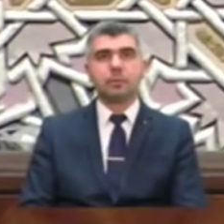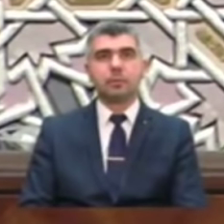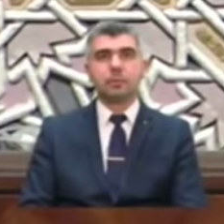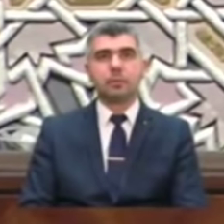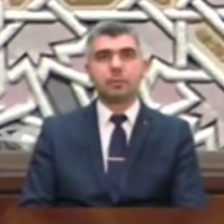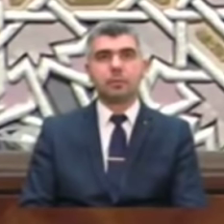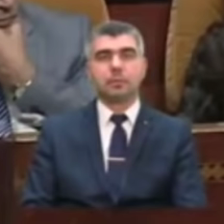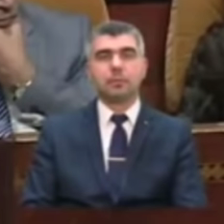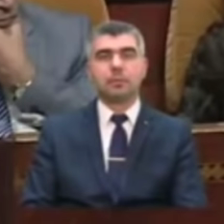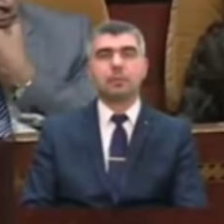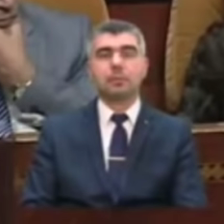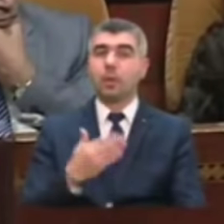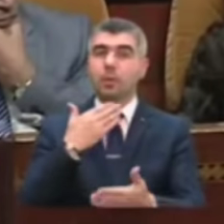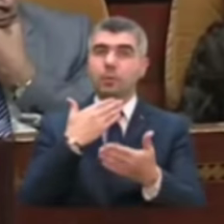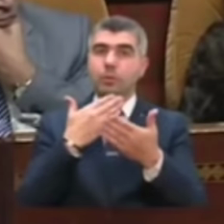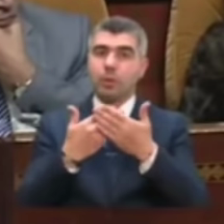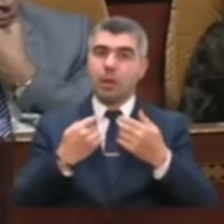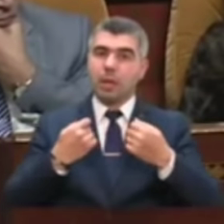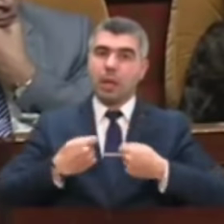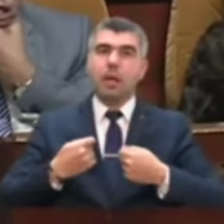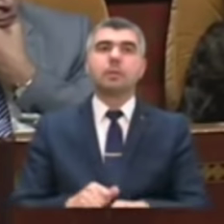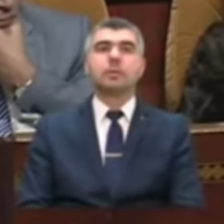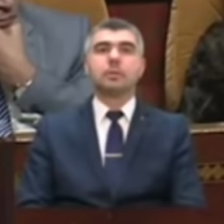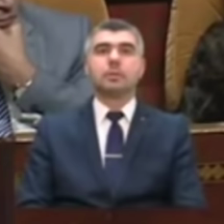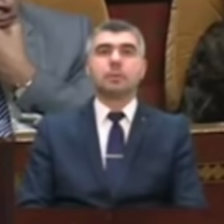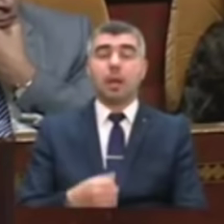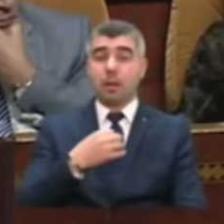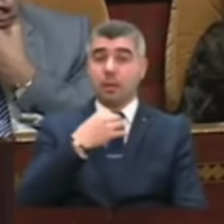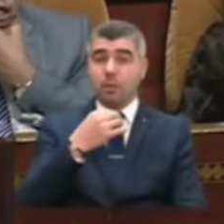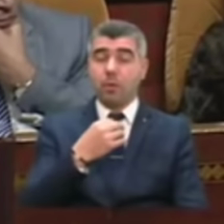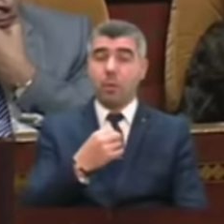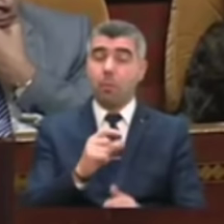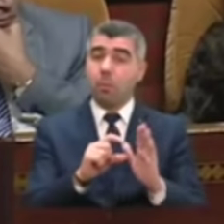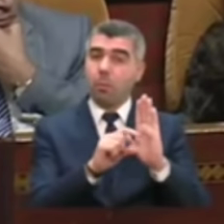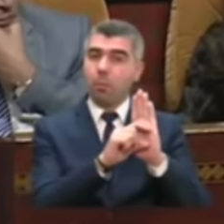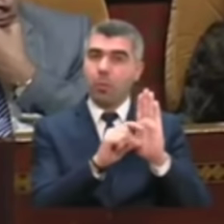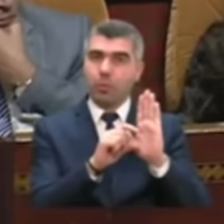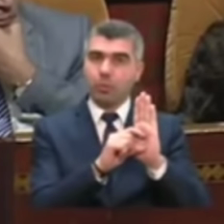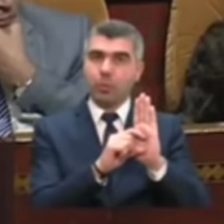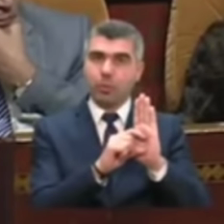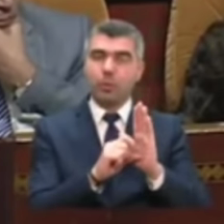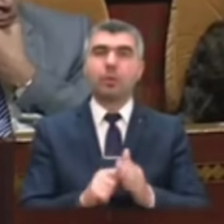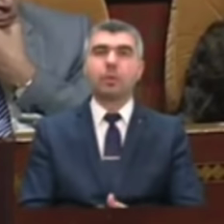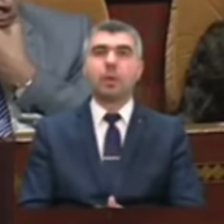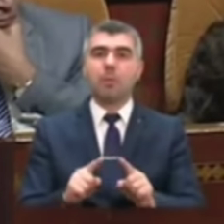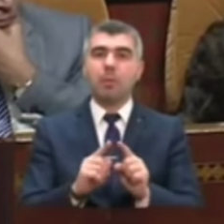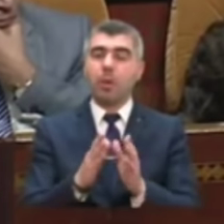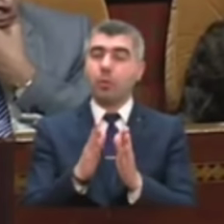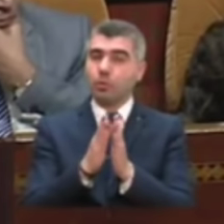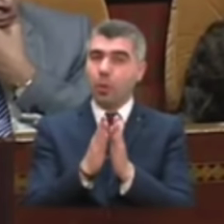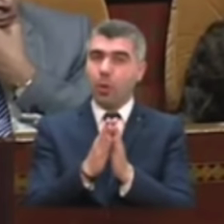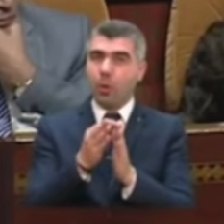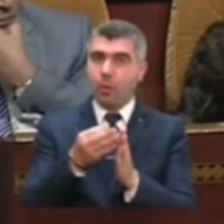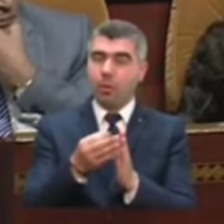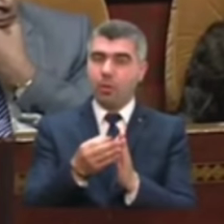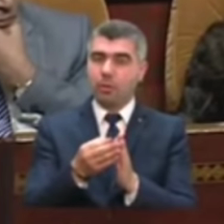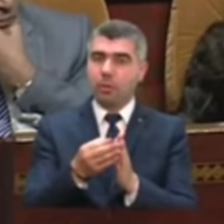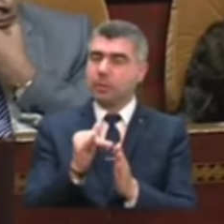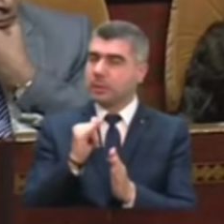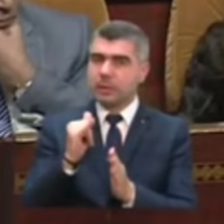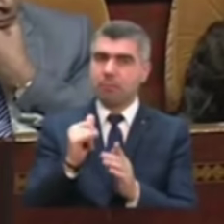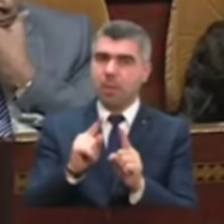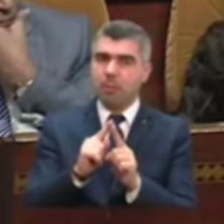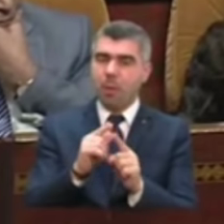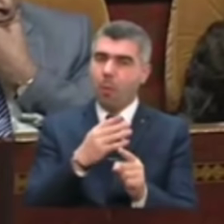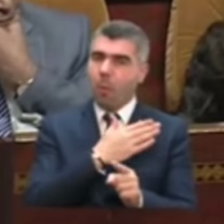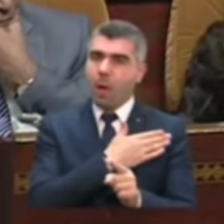شكرا سيد الرئيس. أنا تنظن بأن الموضوع ديال الأمازيغية هو راه موضوع وطني وما فيه